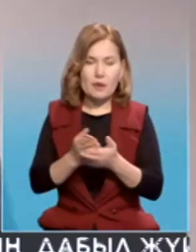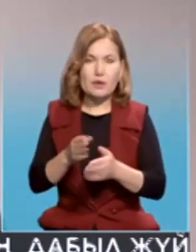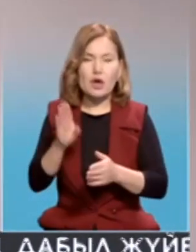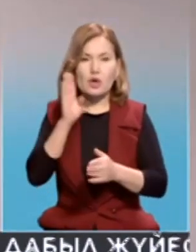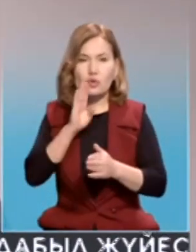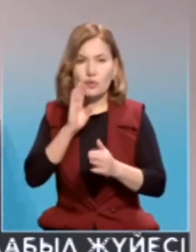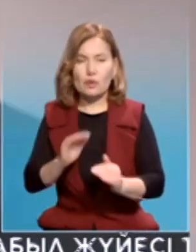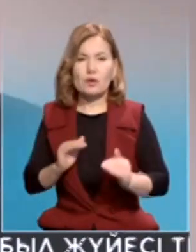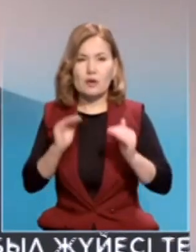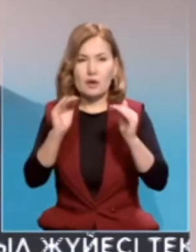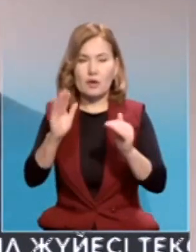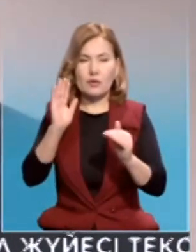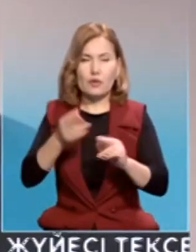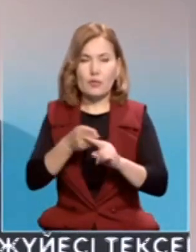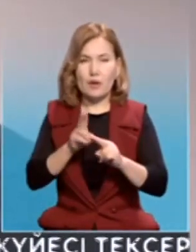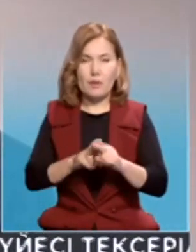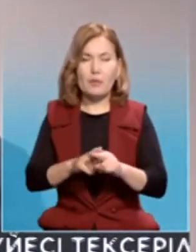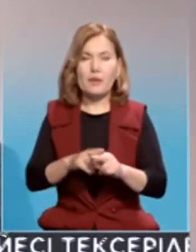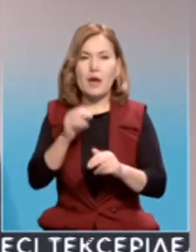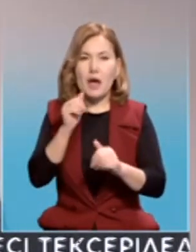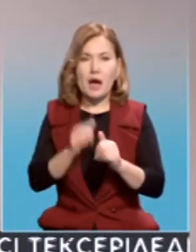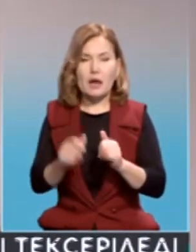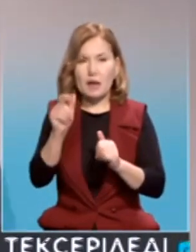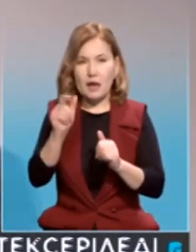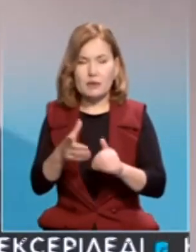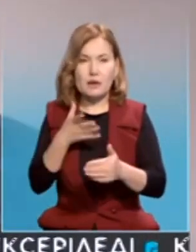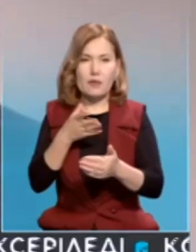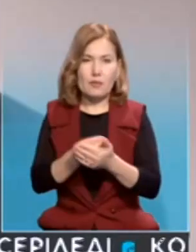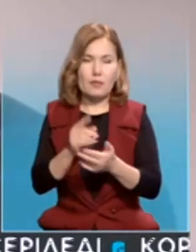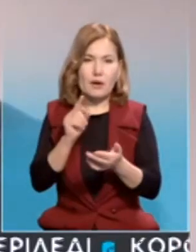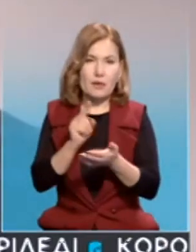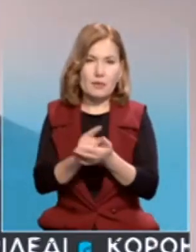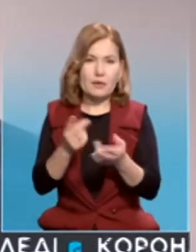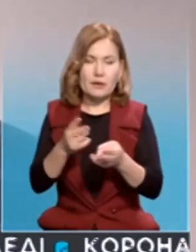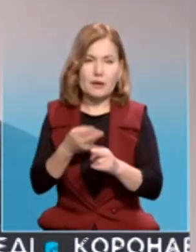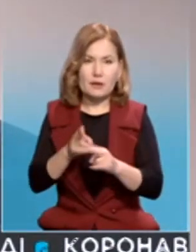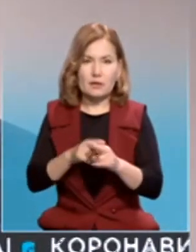Тариф қаншаға көтерілсе де адам басына 3 текше метрге дейін текше метріне 70 теңгеден төлейді.